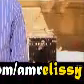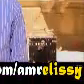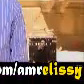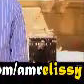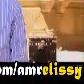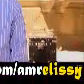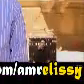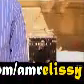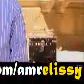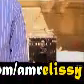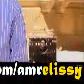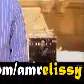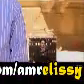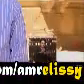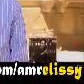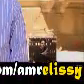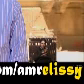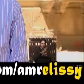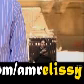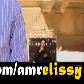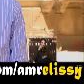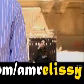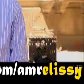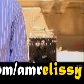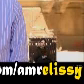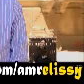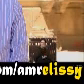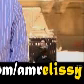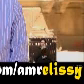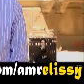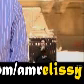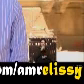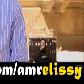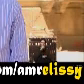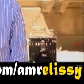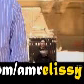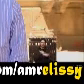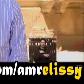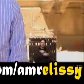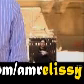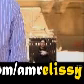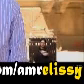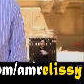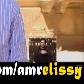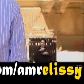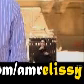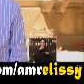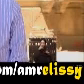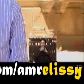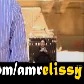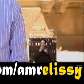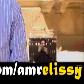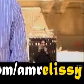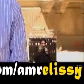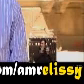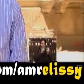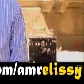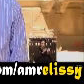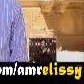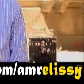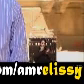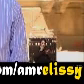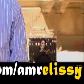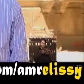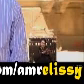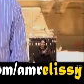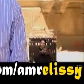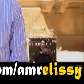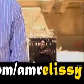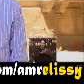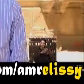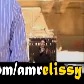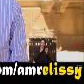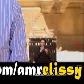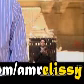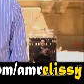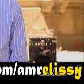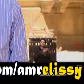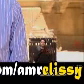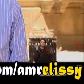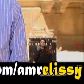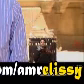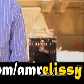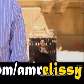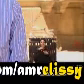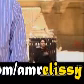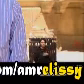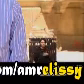كل يوم بستقبل شكاوى من أهالي القرى وعزب وناس فقيرة مظالمين بلا خدمات، مطالبهم بسيطة وشكاويهم بنقدمها لعل